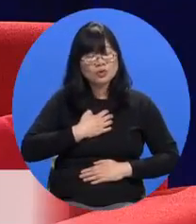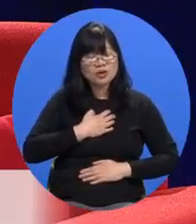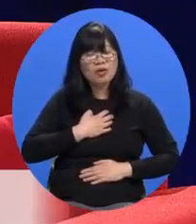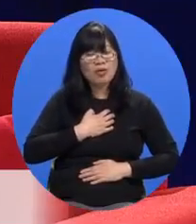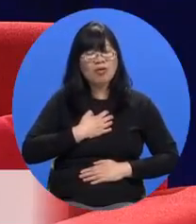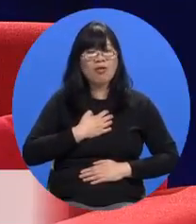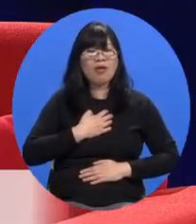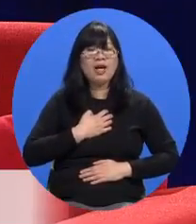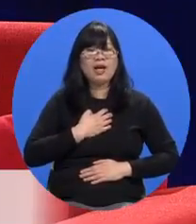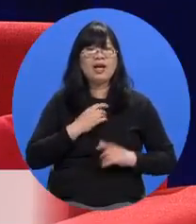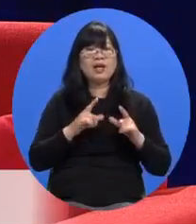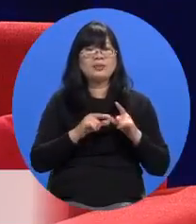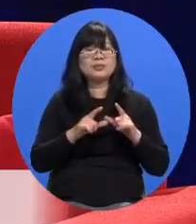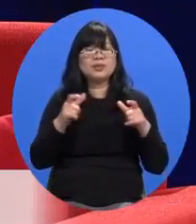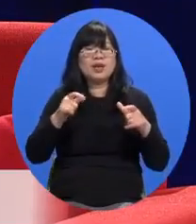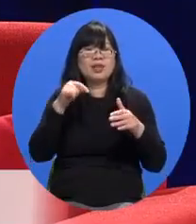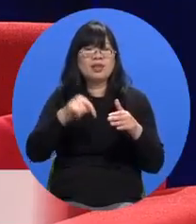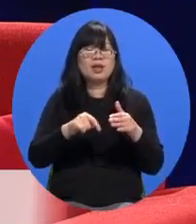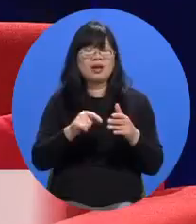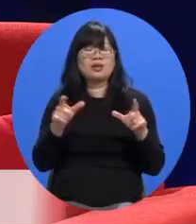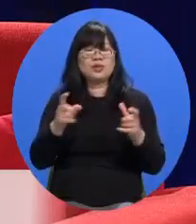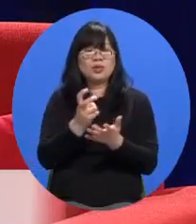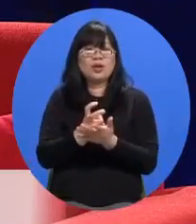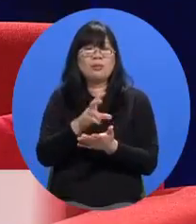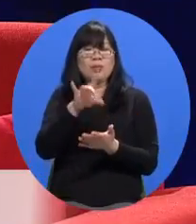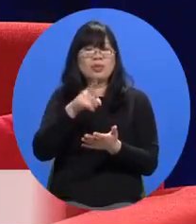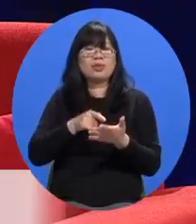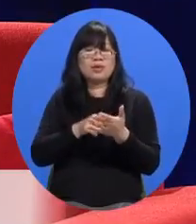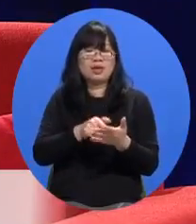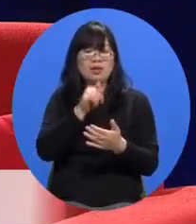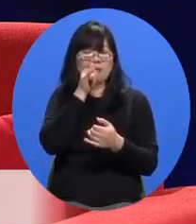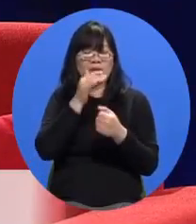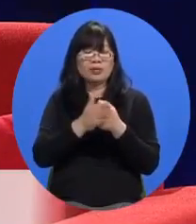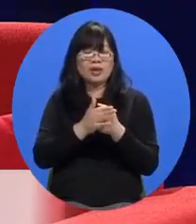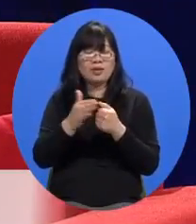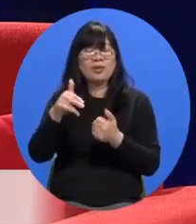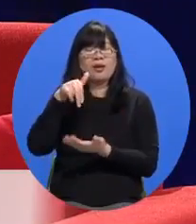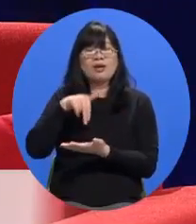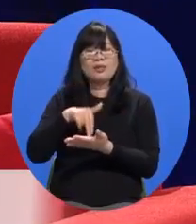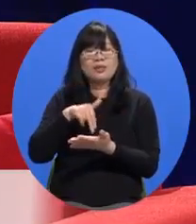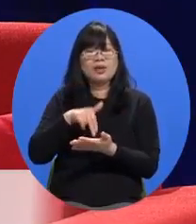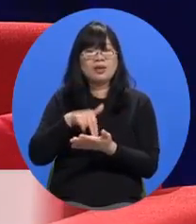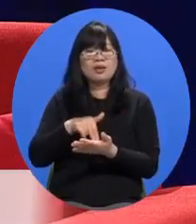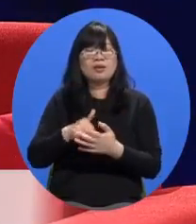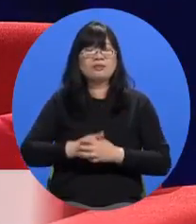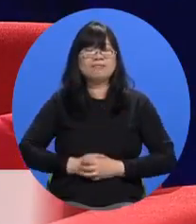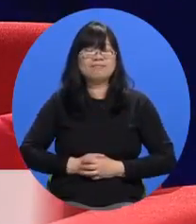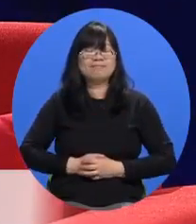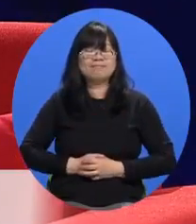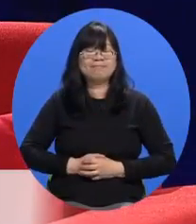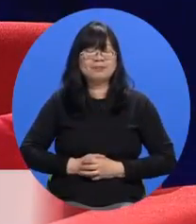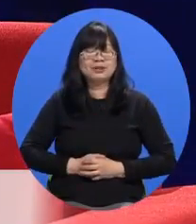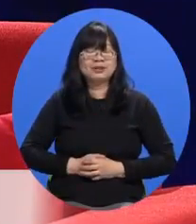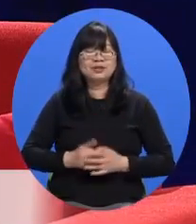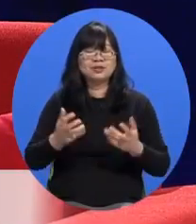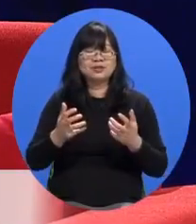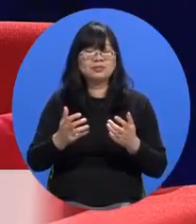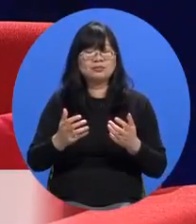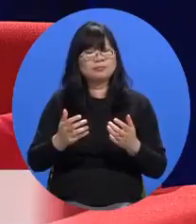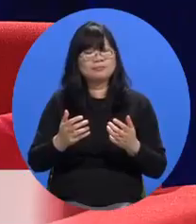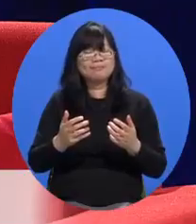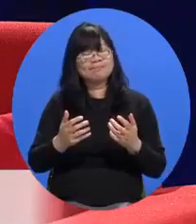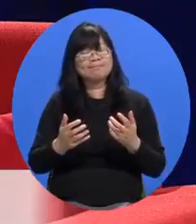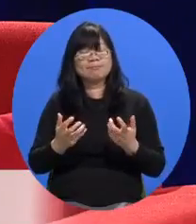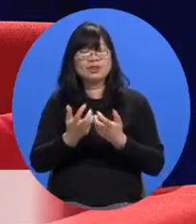부분이 일부 시도에서는 조례를 먼저 추진해서 이러한 어떤 부분들을 좀 채워나가는 노력들을 하시는